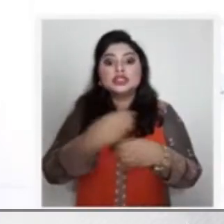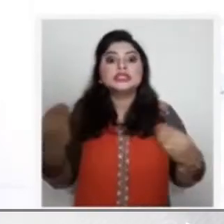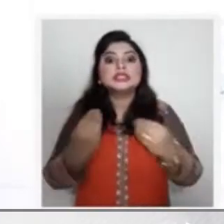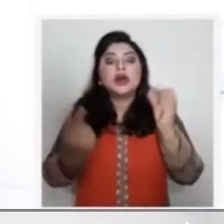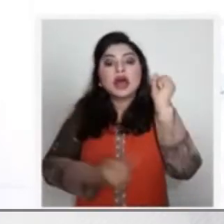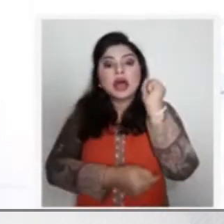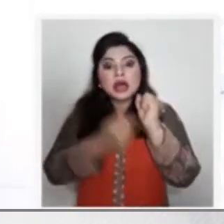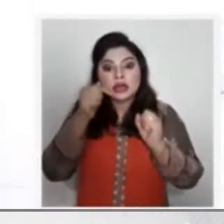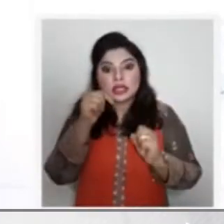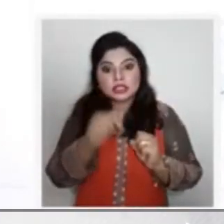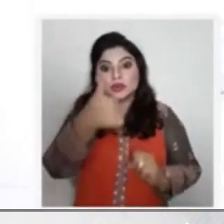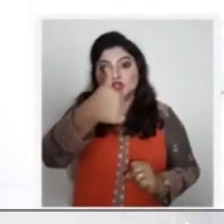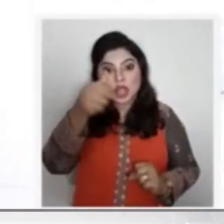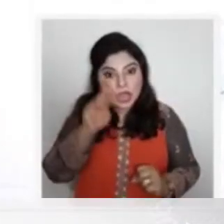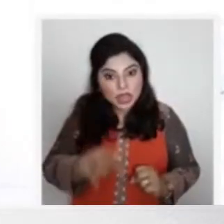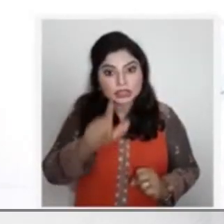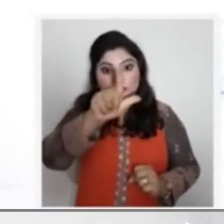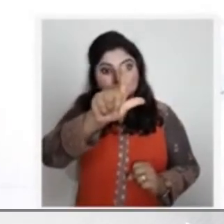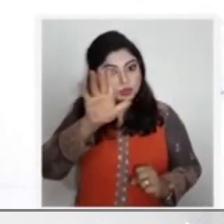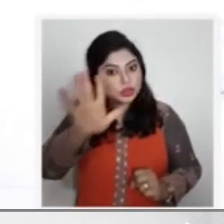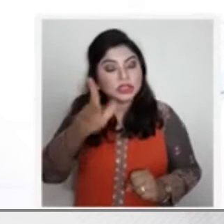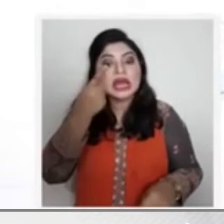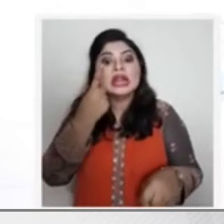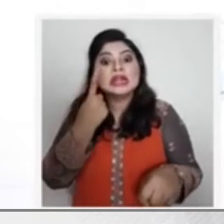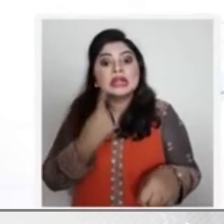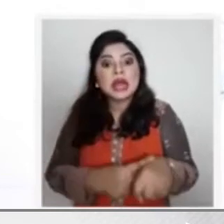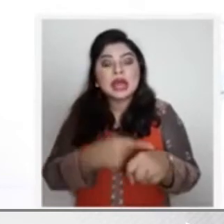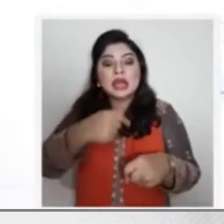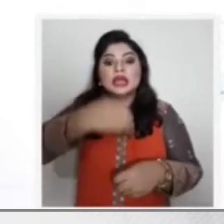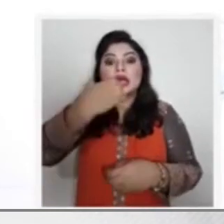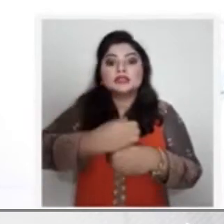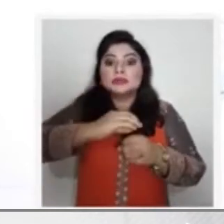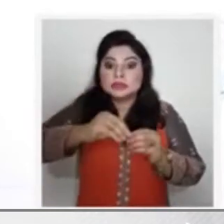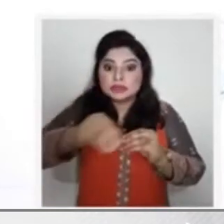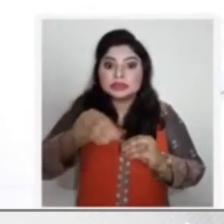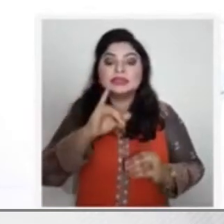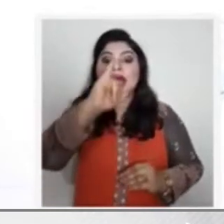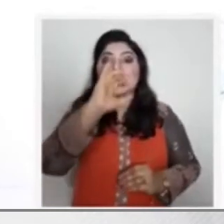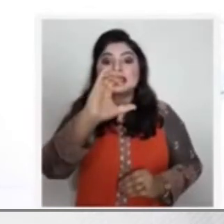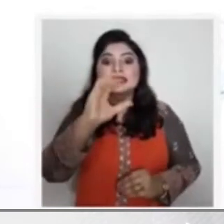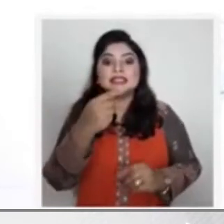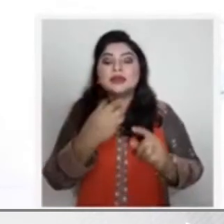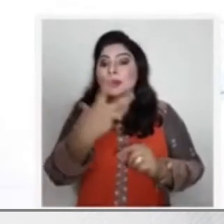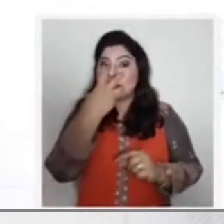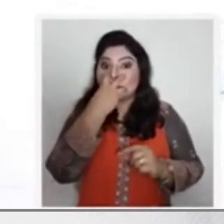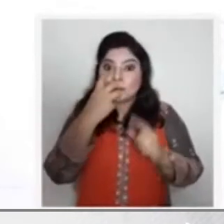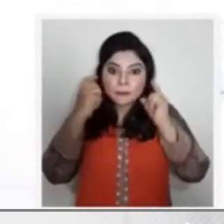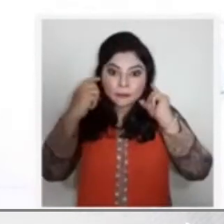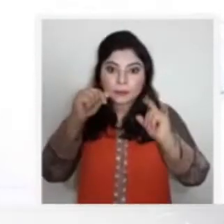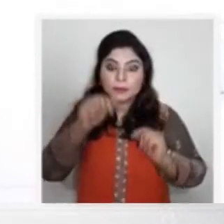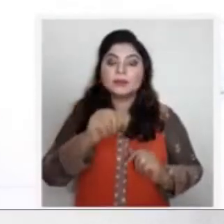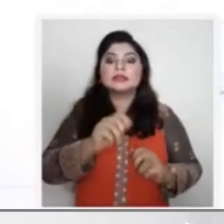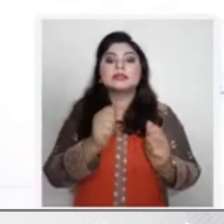কোভিড ডেডিকেট হাসপাতাল বেড সংখ্যা ঢাকা মহানগরীতে সাধারণ শয্যা সংখ্যা ৬০৭৫টি,